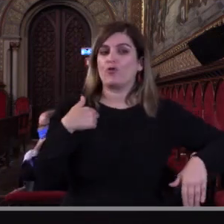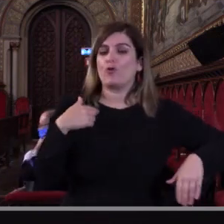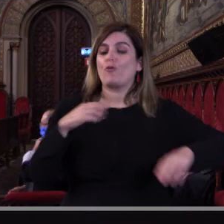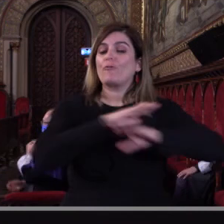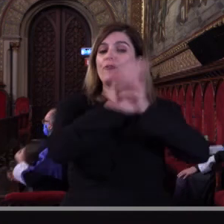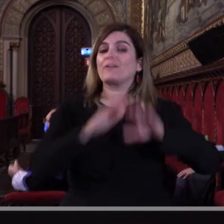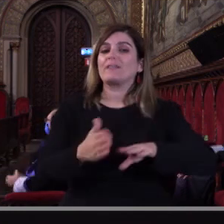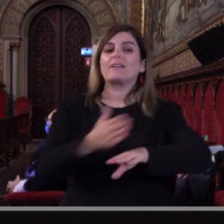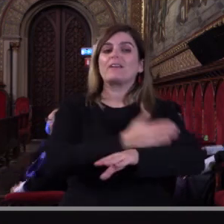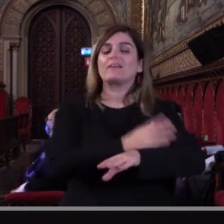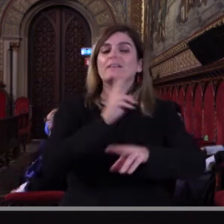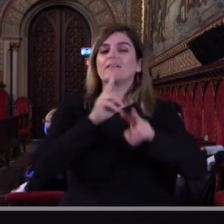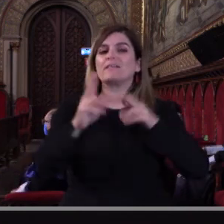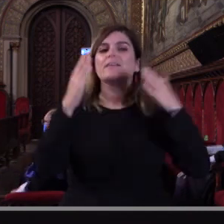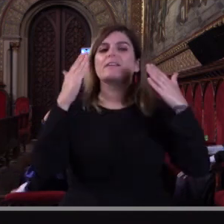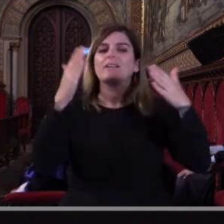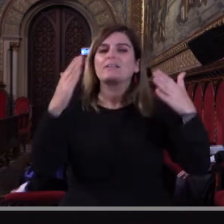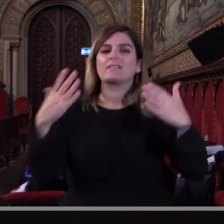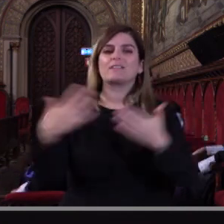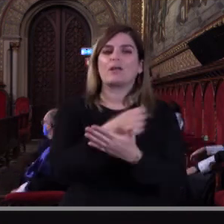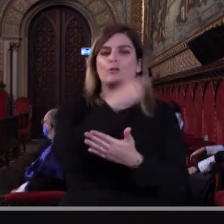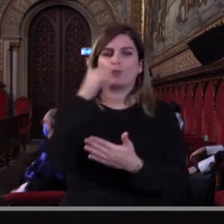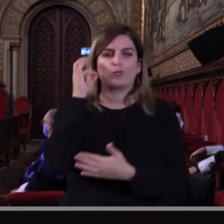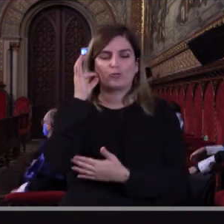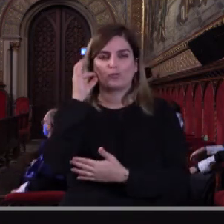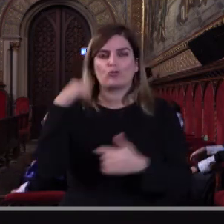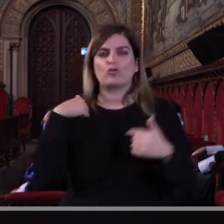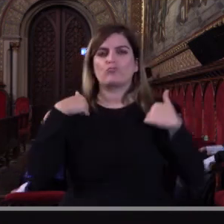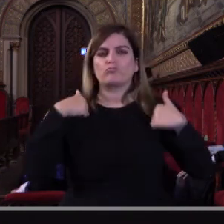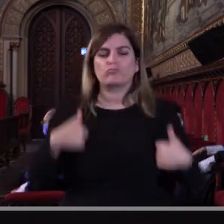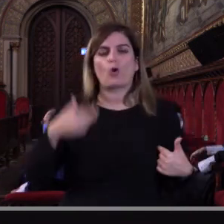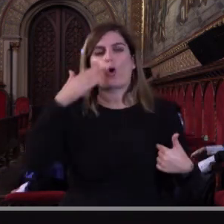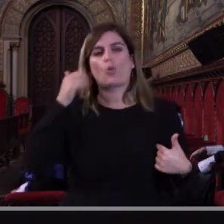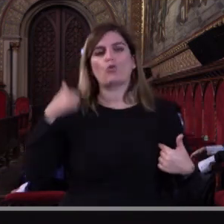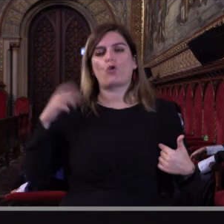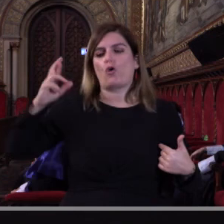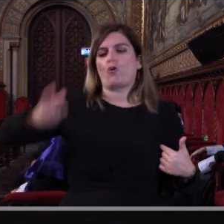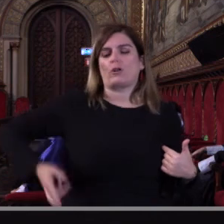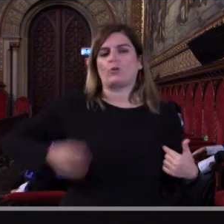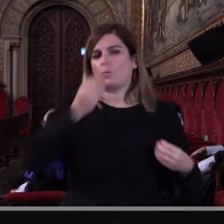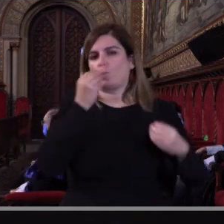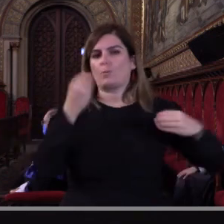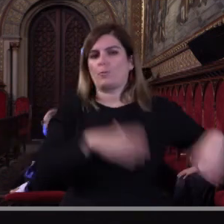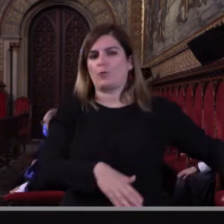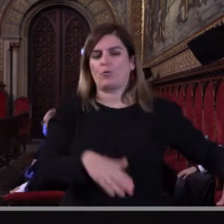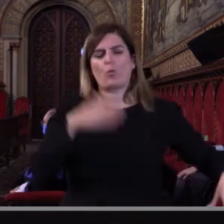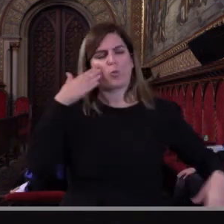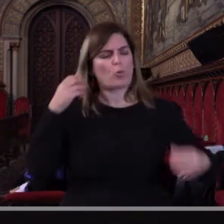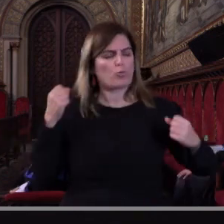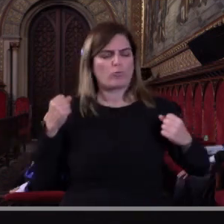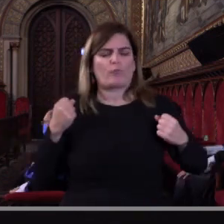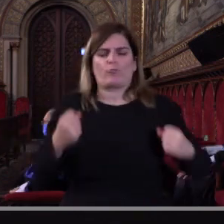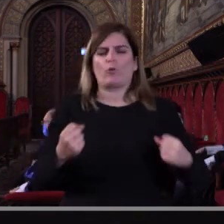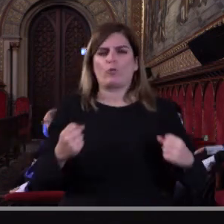sense donar-vos les gràcies a tots i totes. L'orgull que sento per poder representar aquesta comunitat és profund. Crec